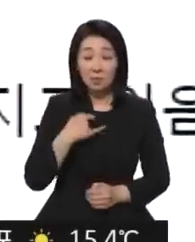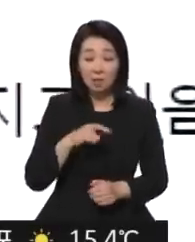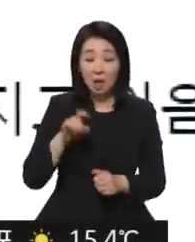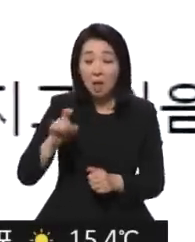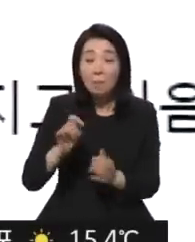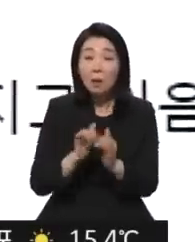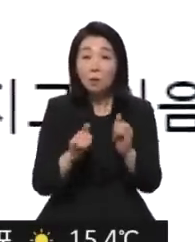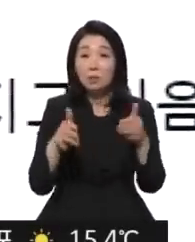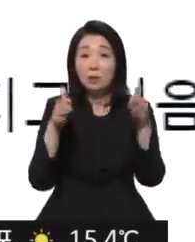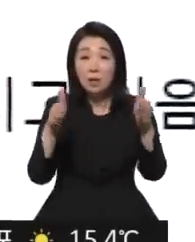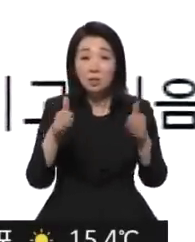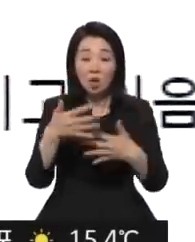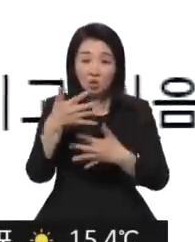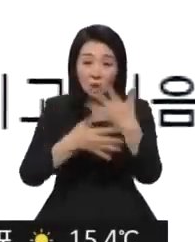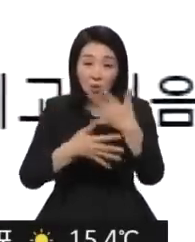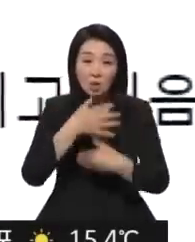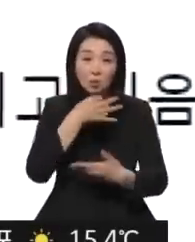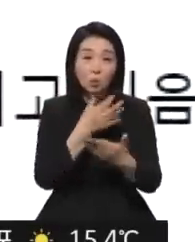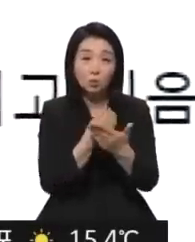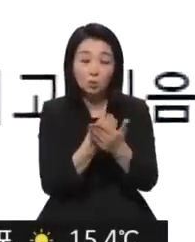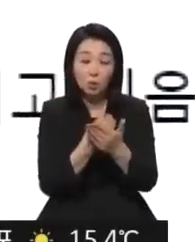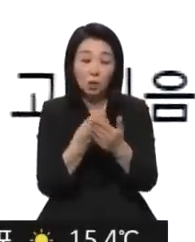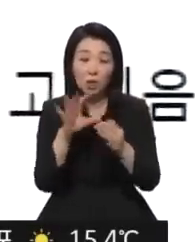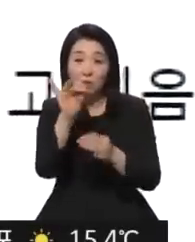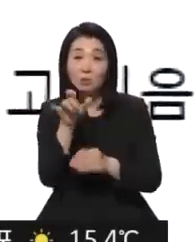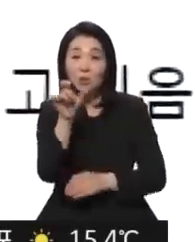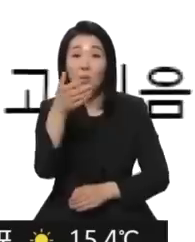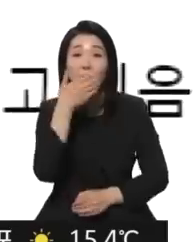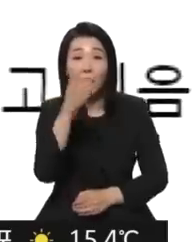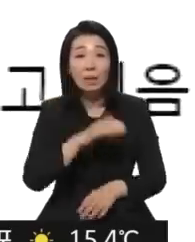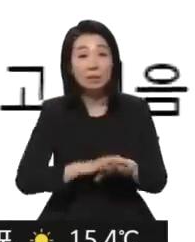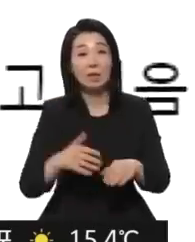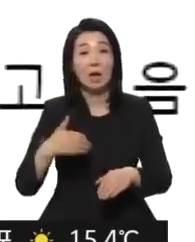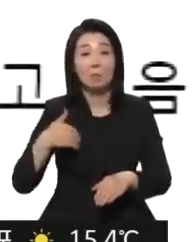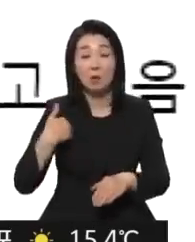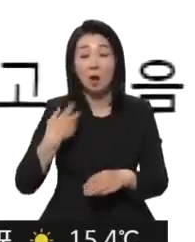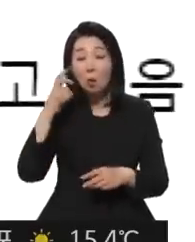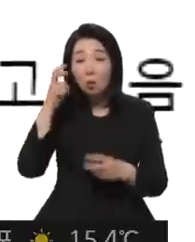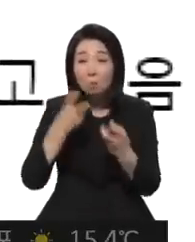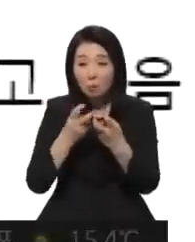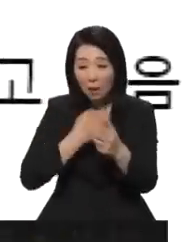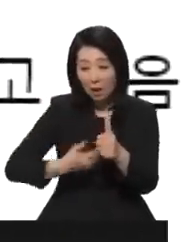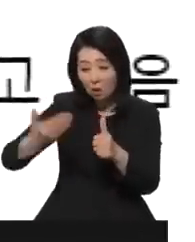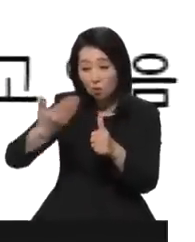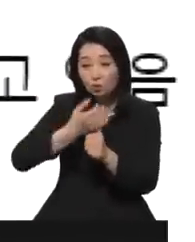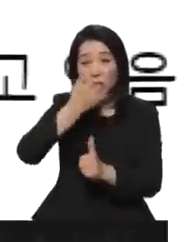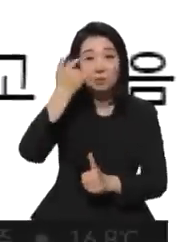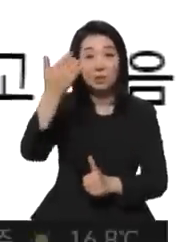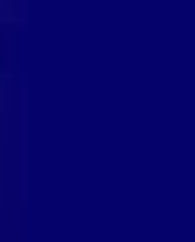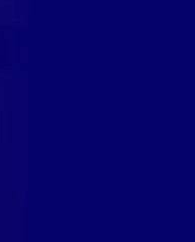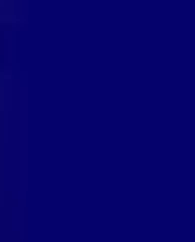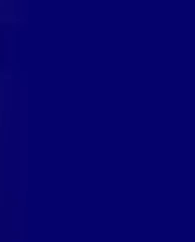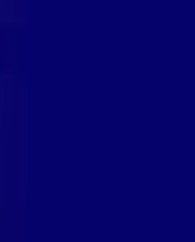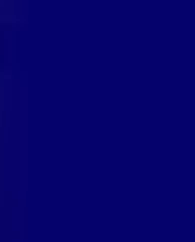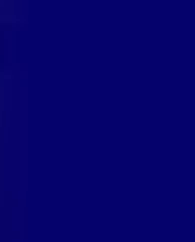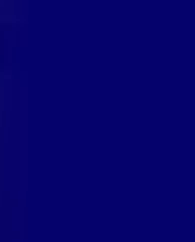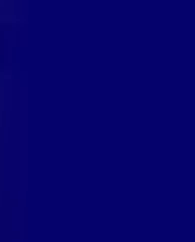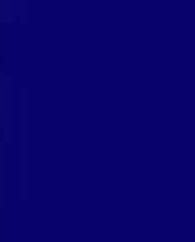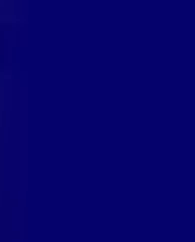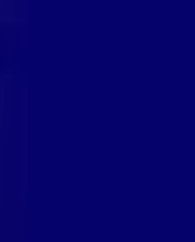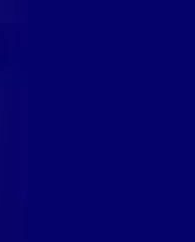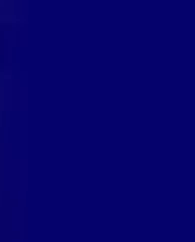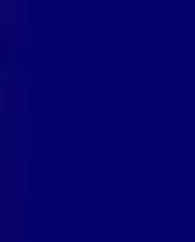팔로우들을 향해서 영상이나 녹취도 트윗을 올릴 수 있나 잘 몰라서 혹시 방법을 알려줄 수 있는가라고도 물었습니다